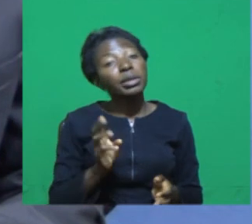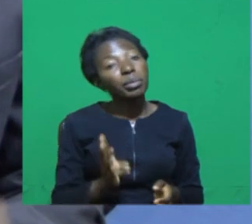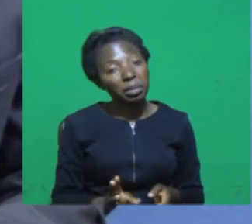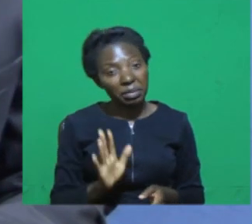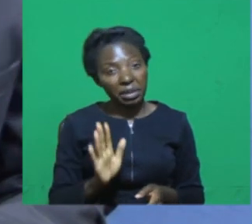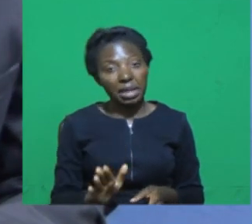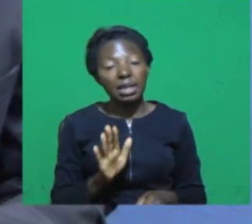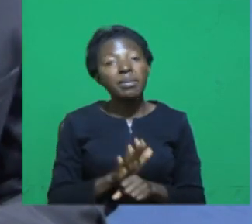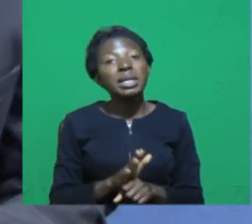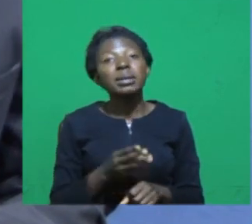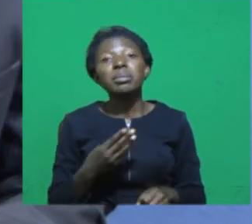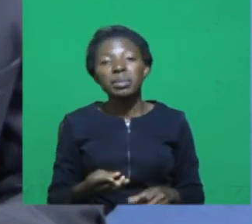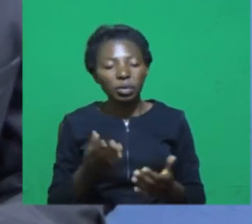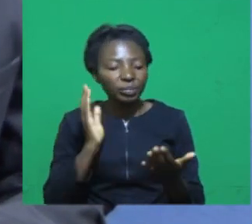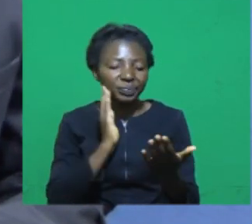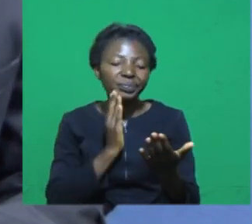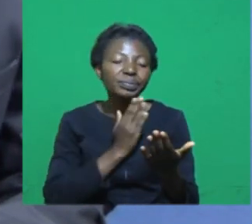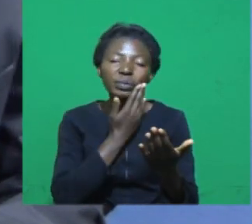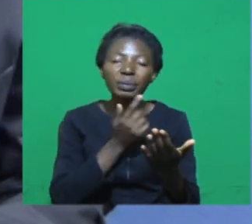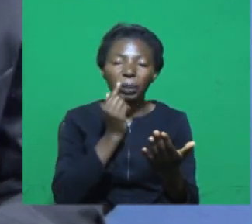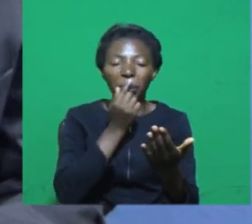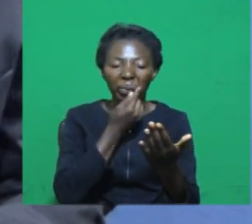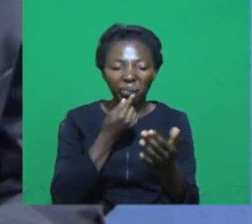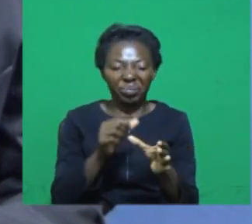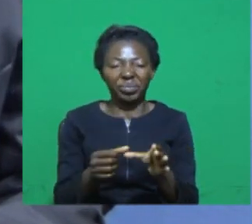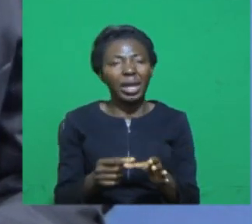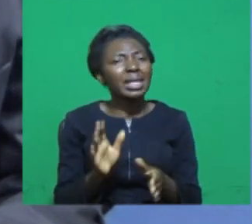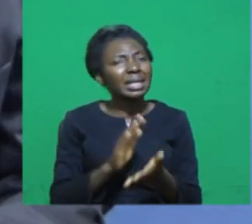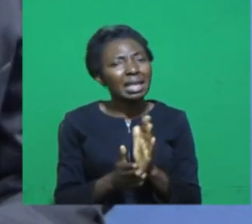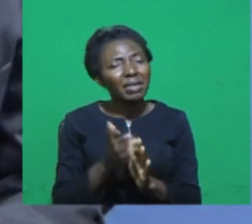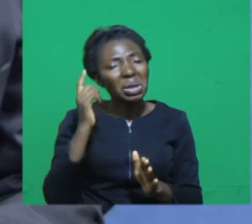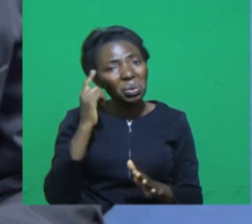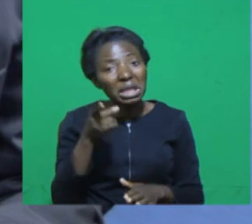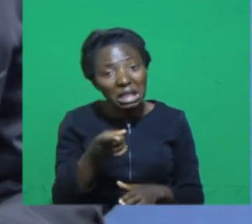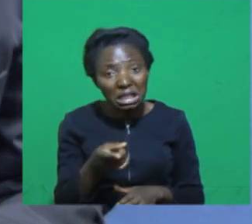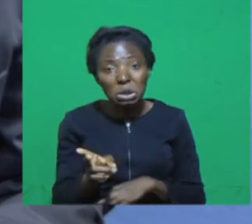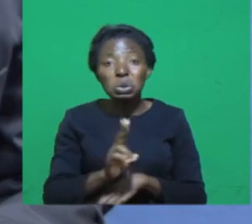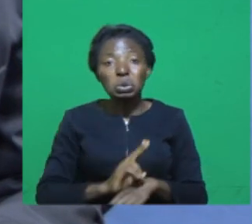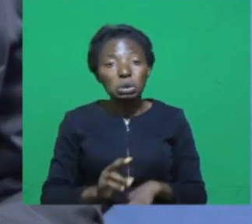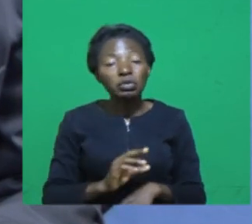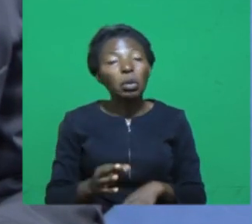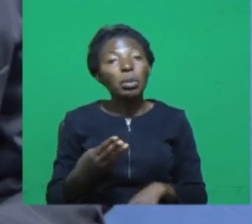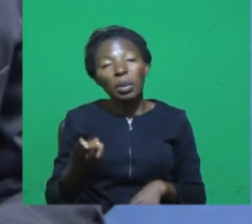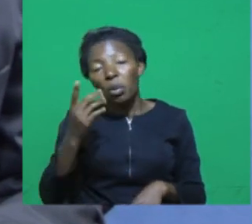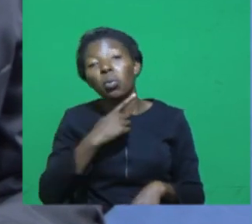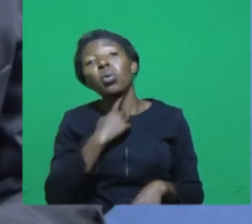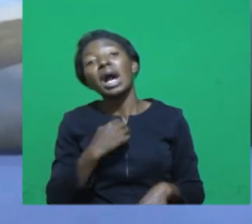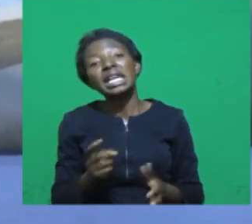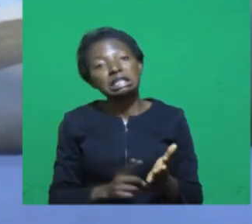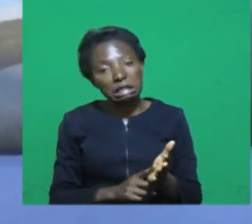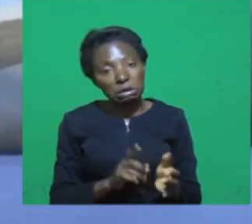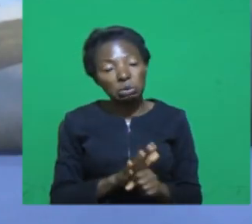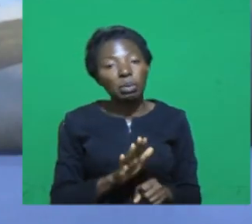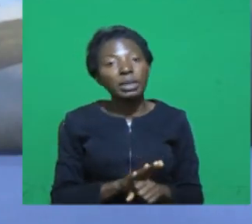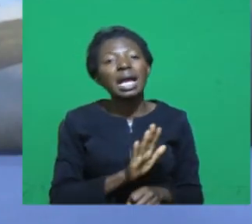vazhinji vanongozvipenda havambozivi kuti ndokwazvakabva nako, ndo mashandisirwo azvaitwa kare. Varitoriko